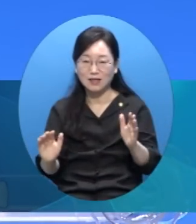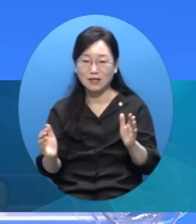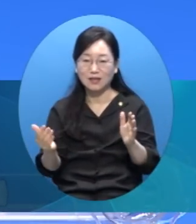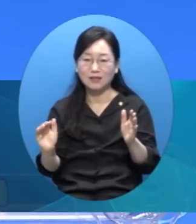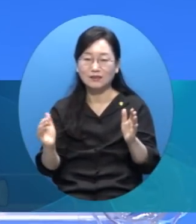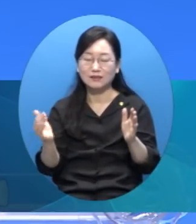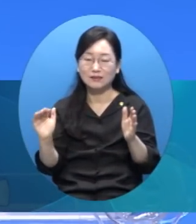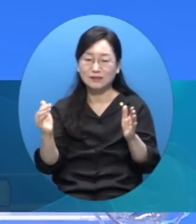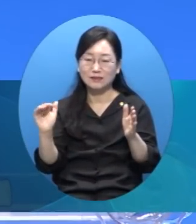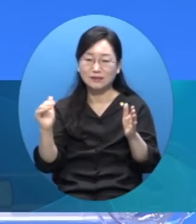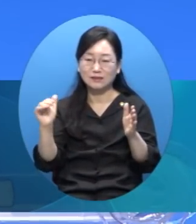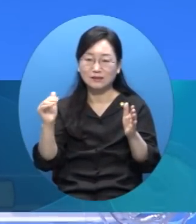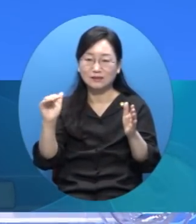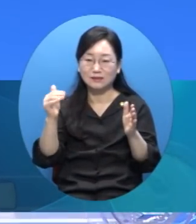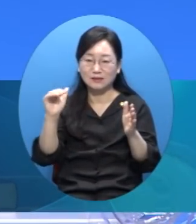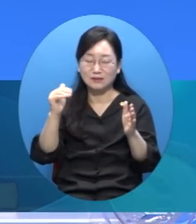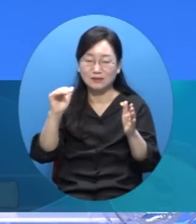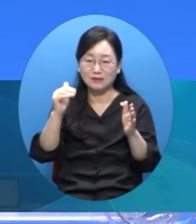그날에